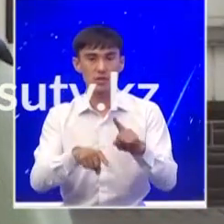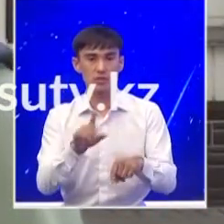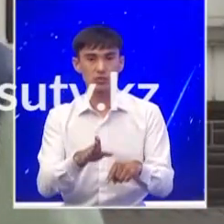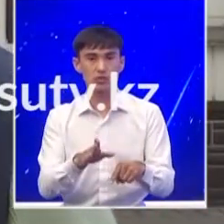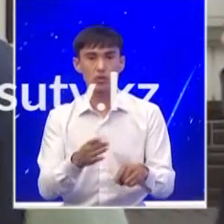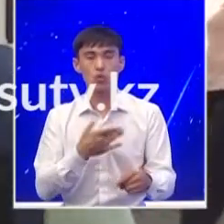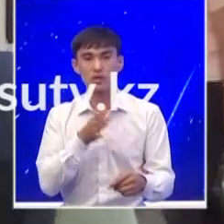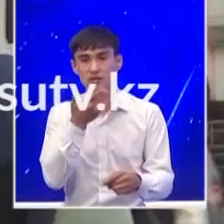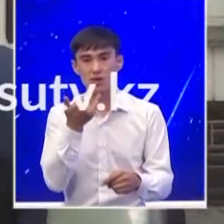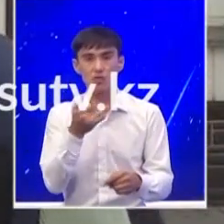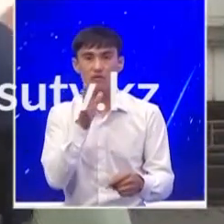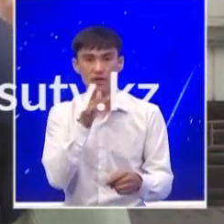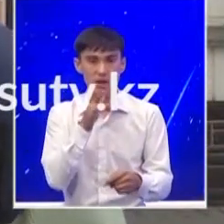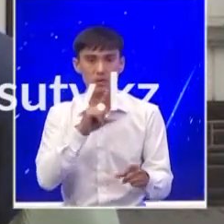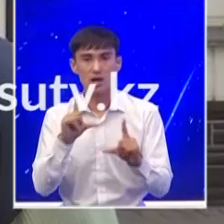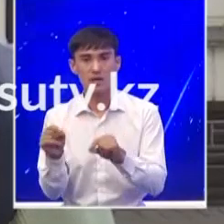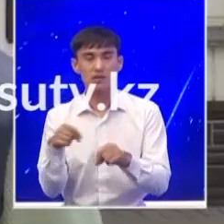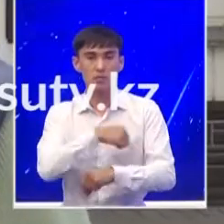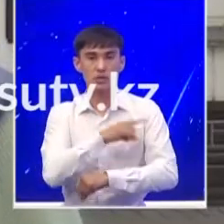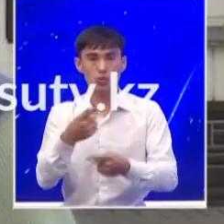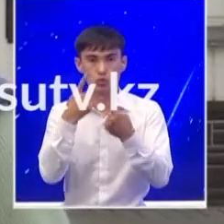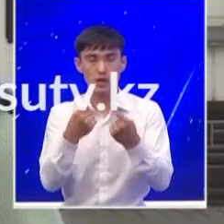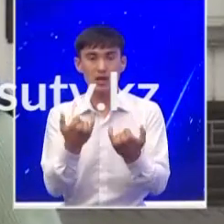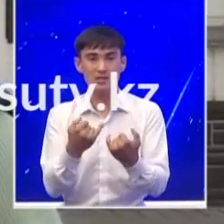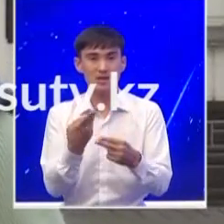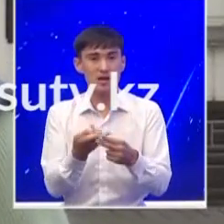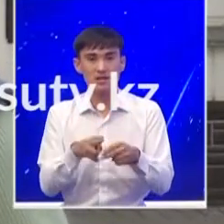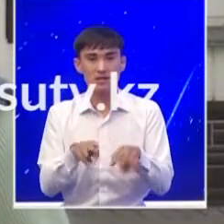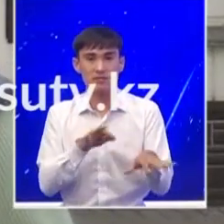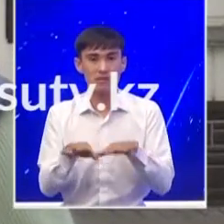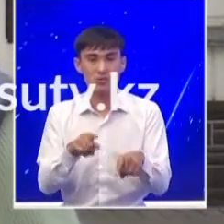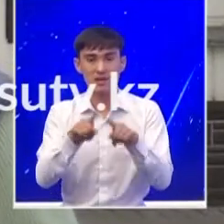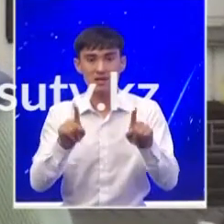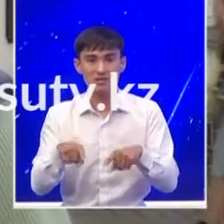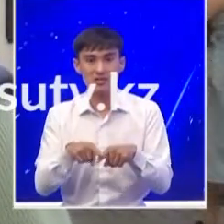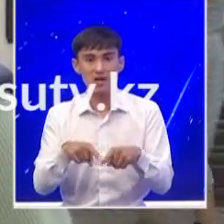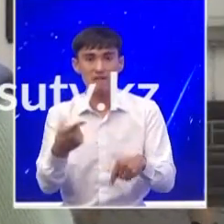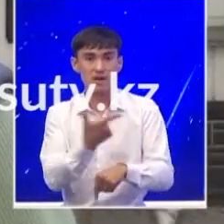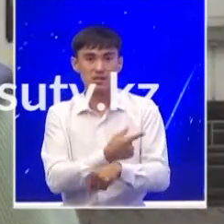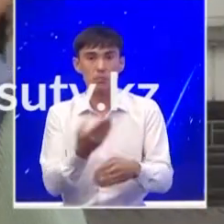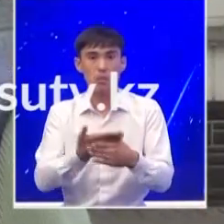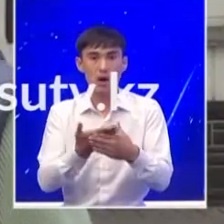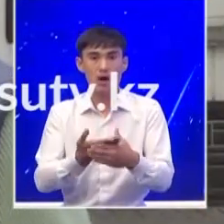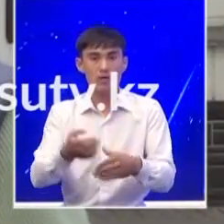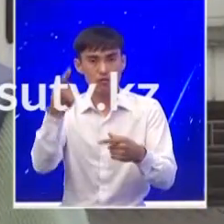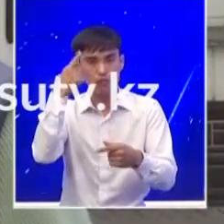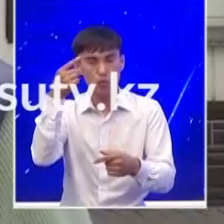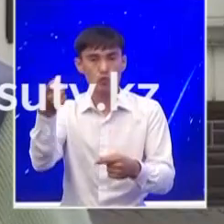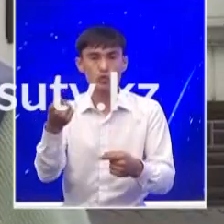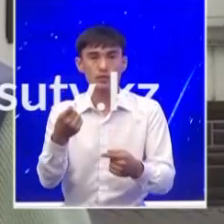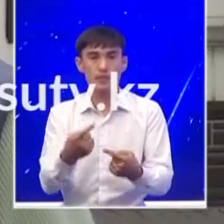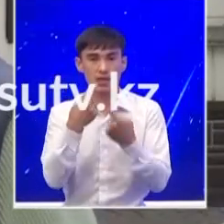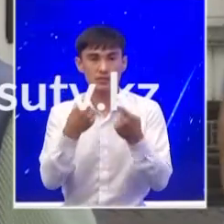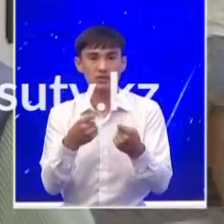хватает времени, чтобы сходить в медучреждение и все разузнать. Однако эти информационные листы о вакцине помогают оставаться в курсе актуальной информации,